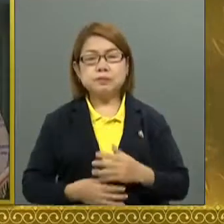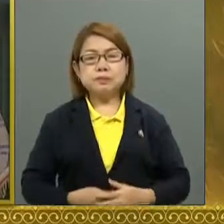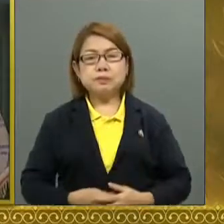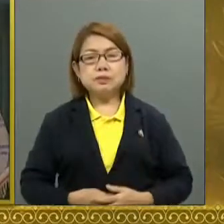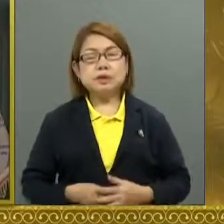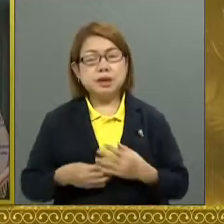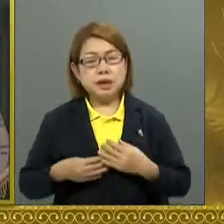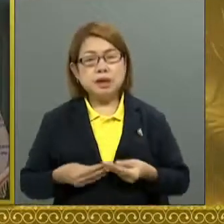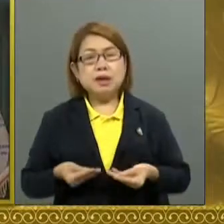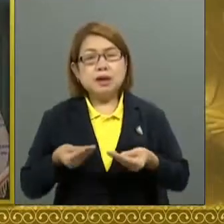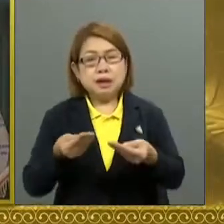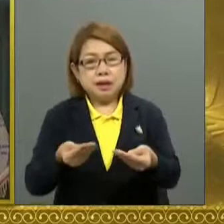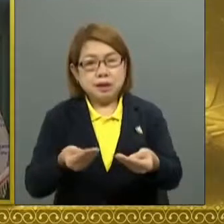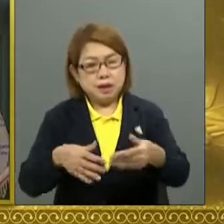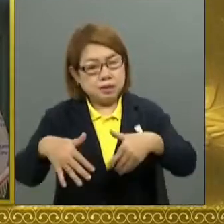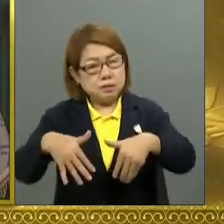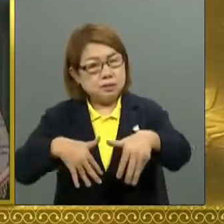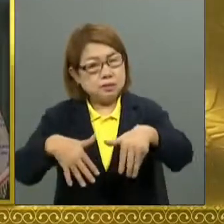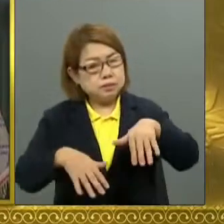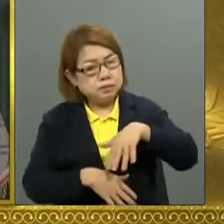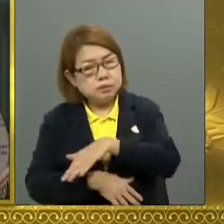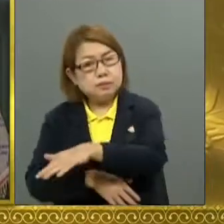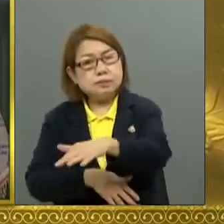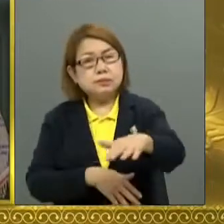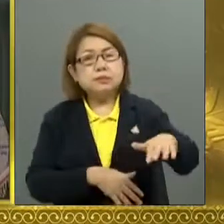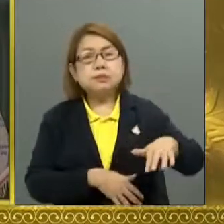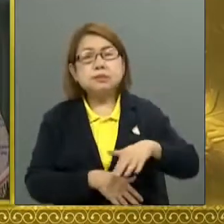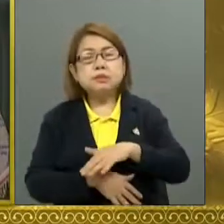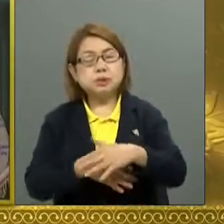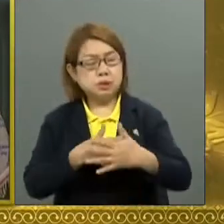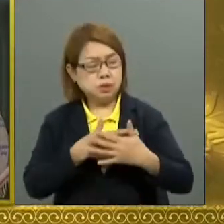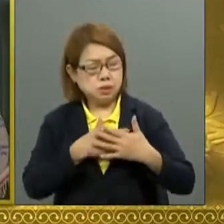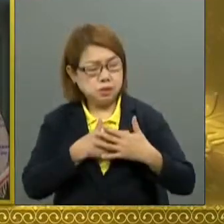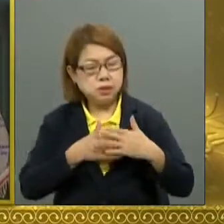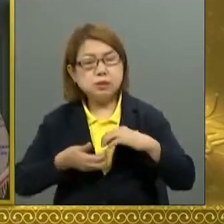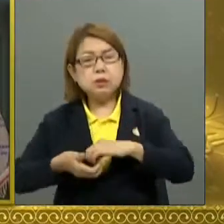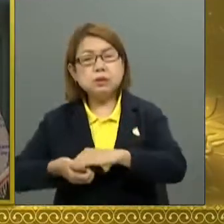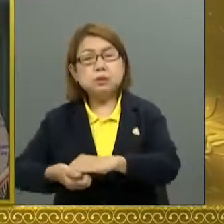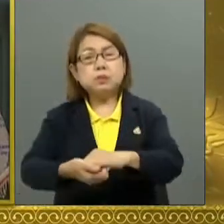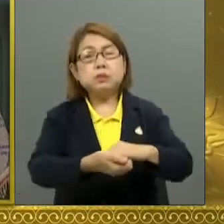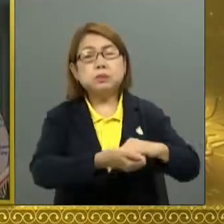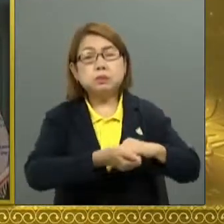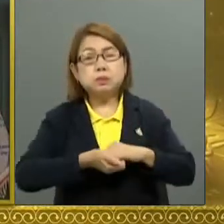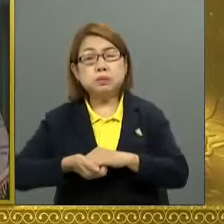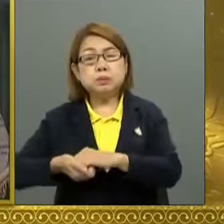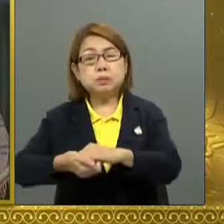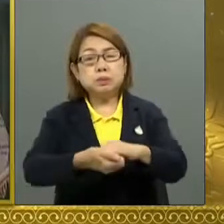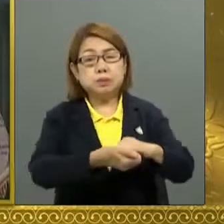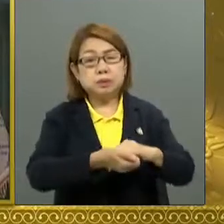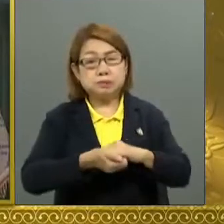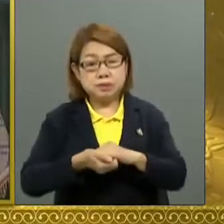ขอให้ความพร้อมเพรียงของท่านทั้งหลายในการแสดงไมตรีจิตแต่ข้าพเจ้าครั้